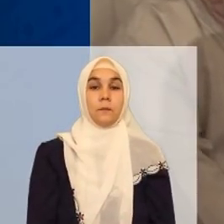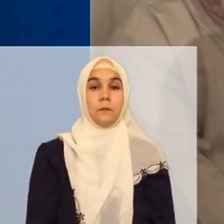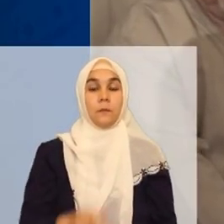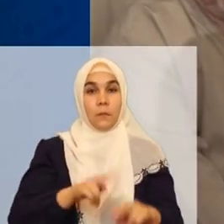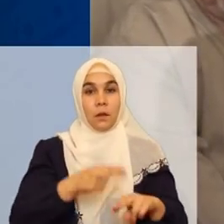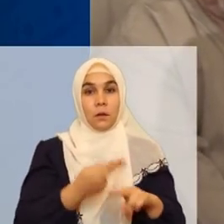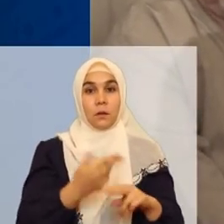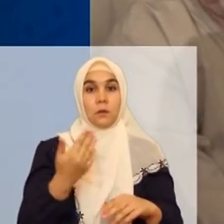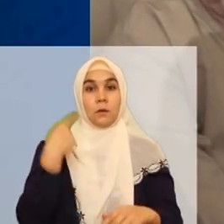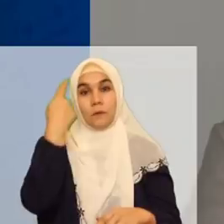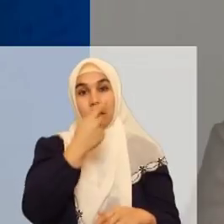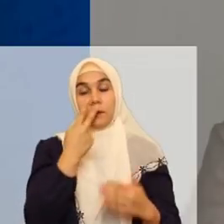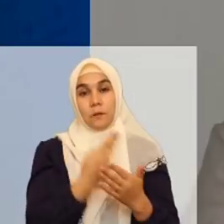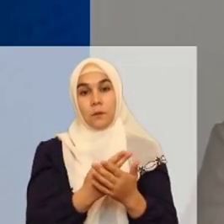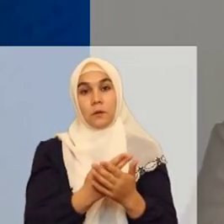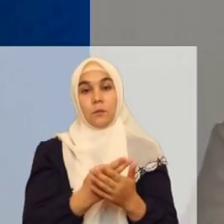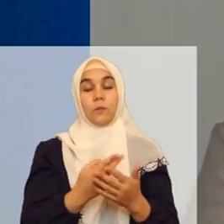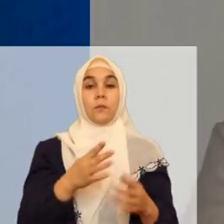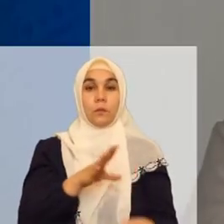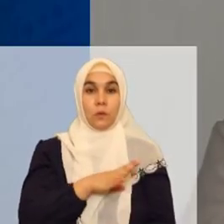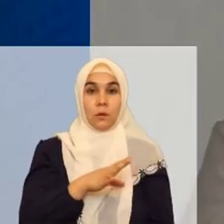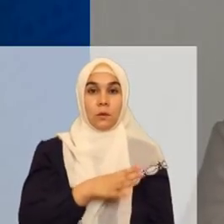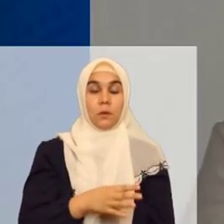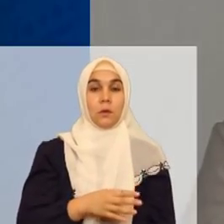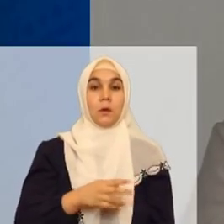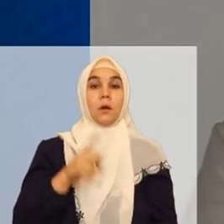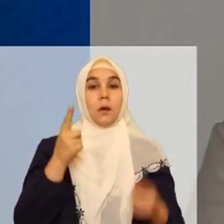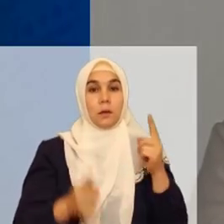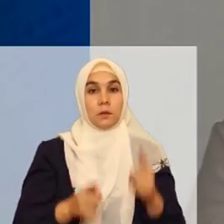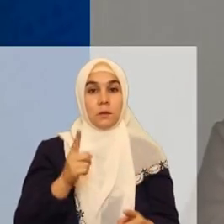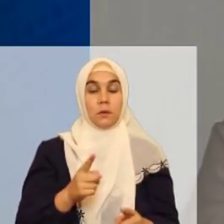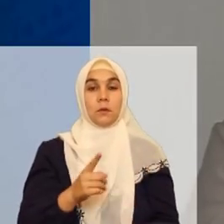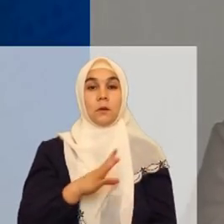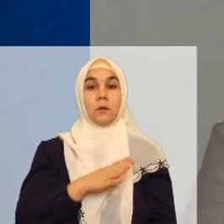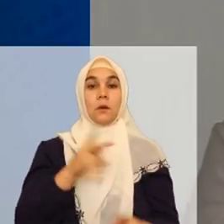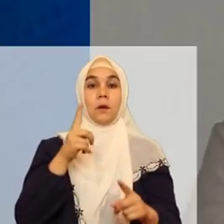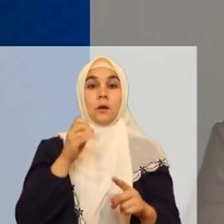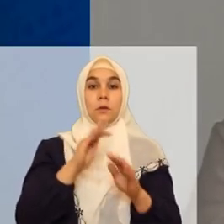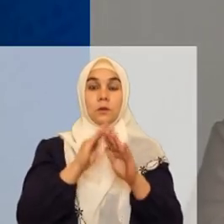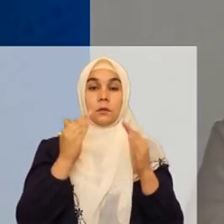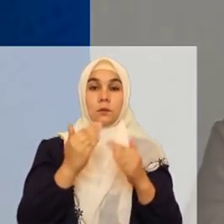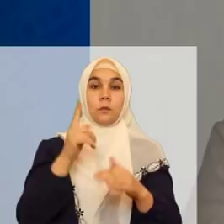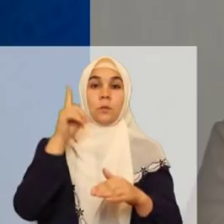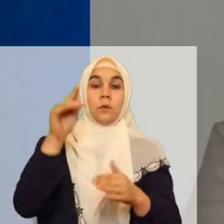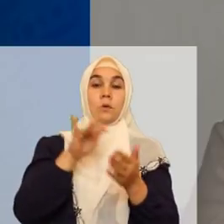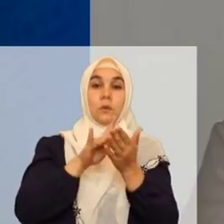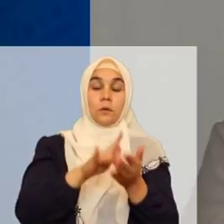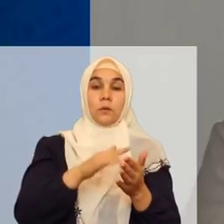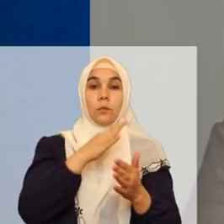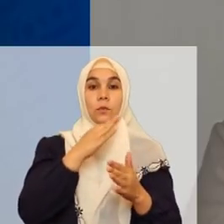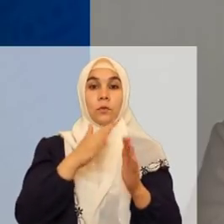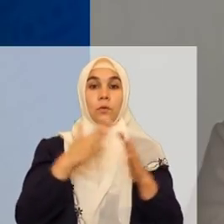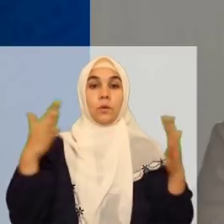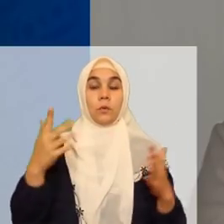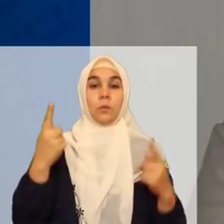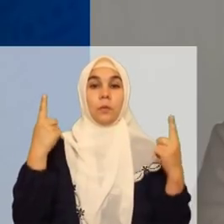Bu faqat sirtdan qaraganda xolos. Aslida haj juda katta